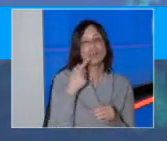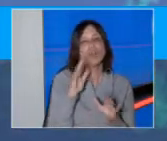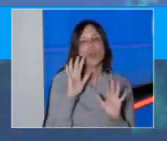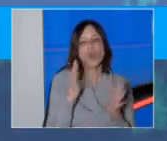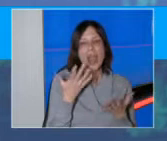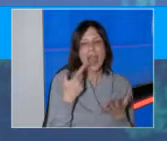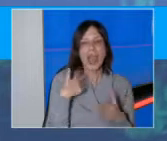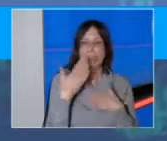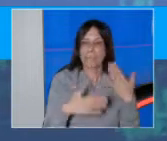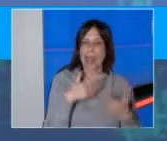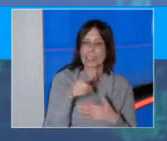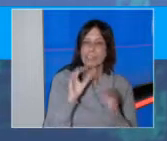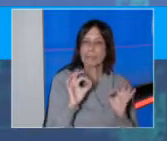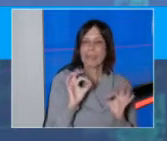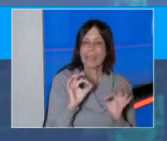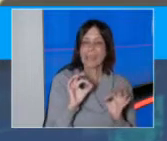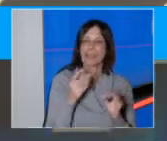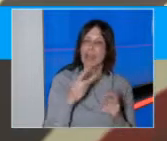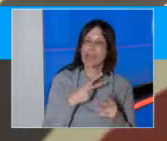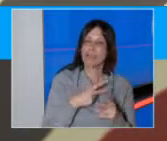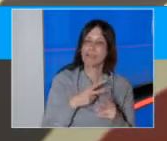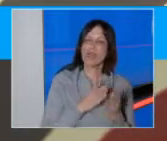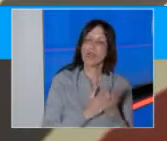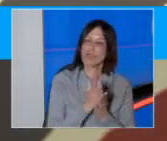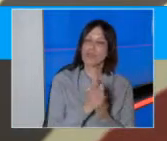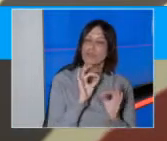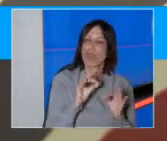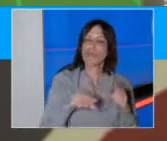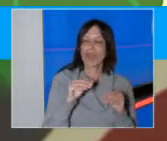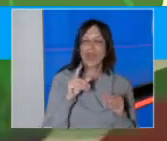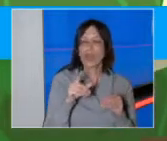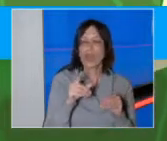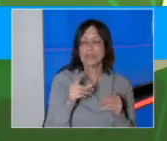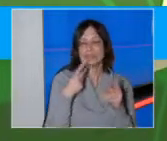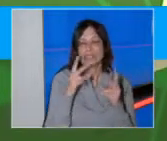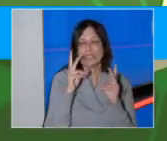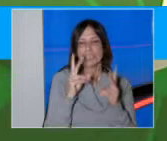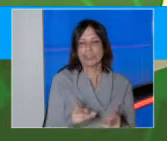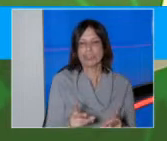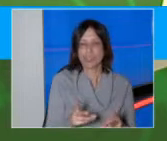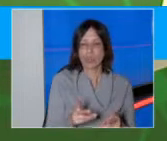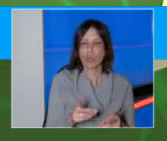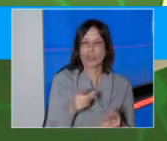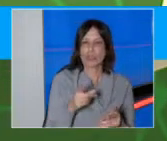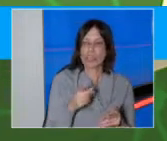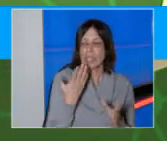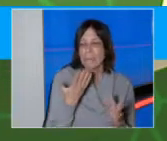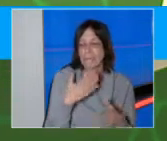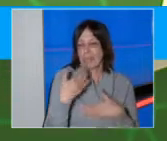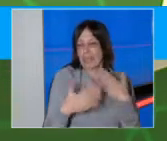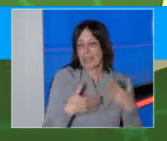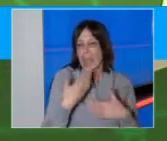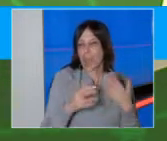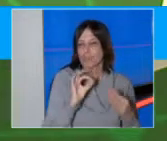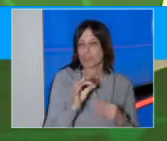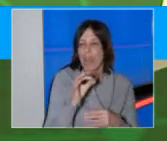שאולי כל המהלך הזה הוא באמת לתואר הבחירות, אבל אולי הוא גם קרדום לחפור במקרים שבהם ההתנהלות של הקלפי,